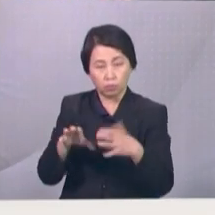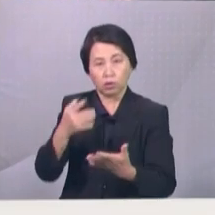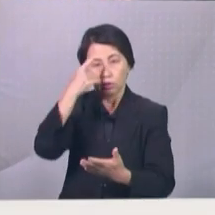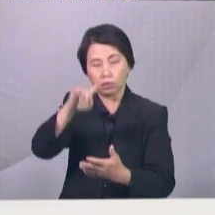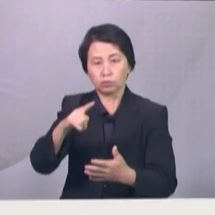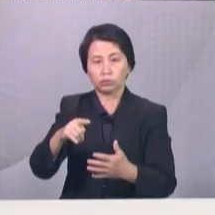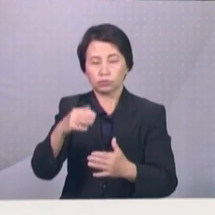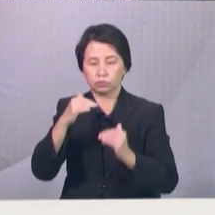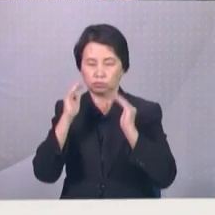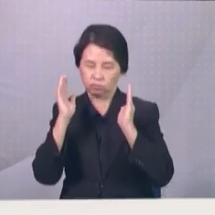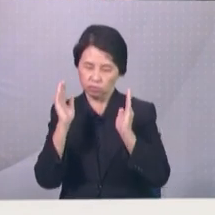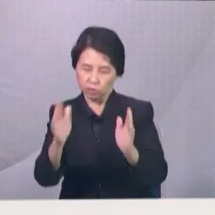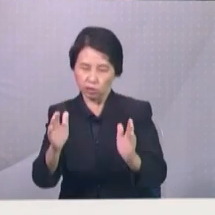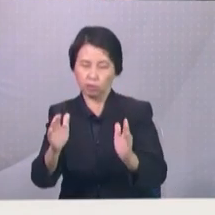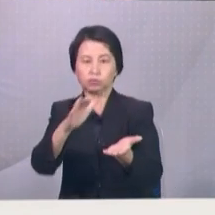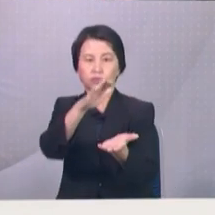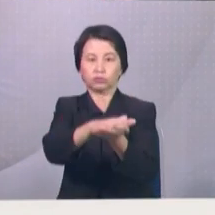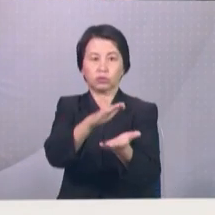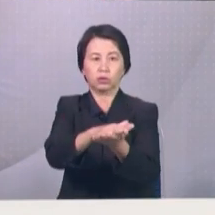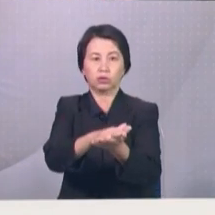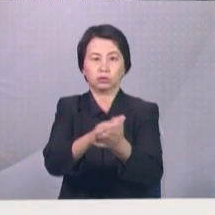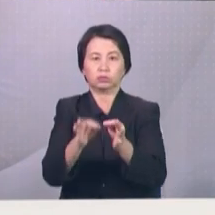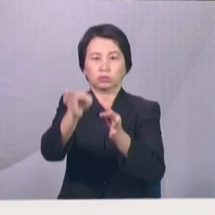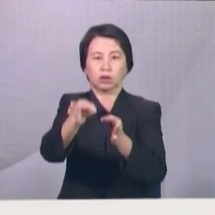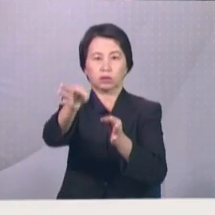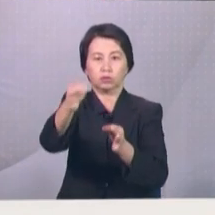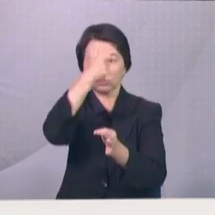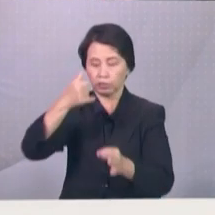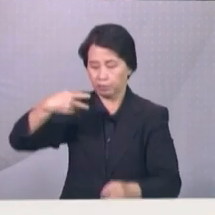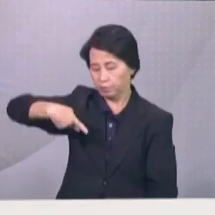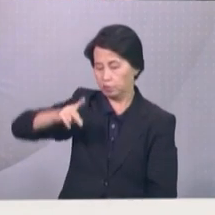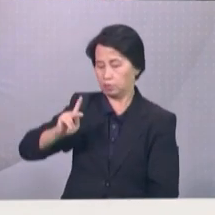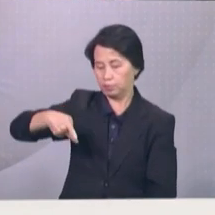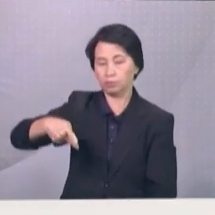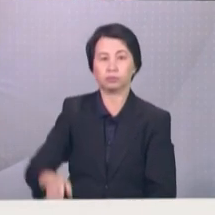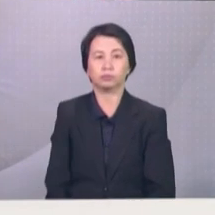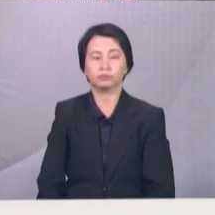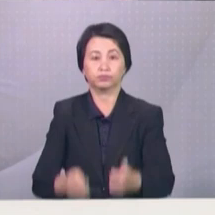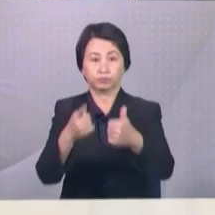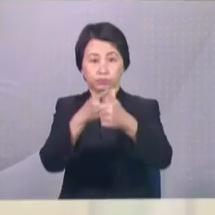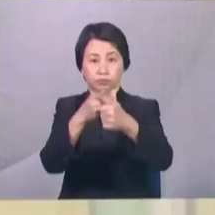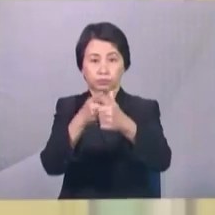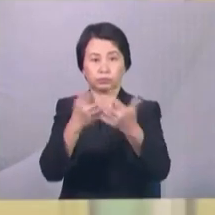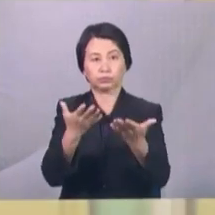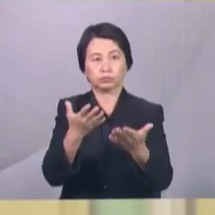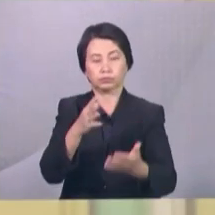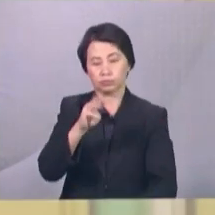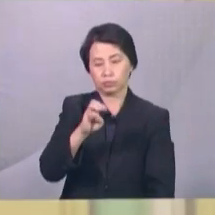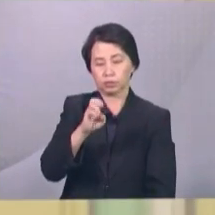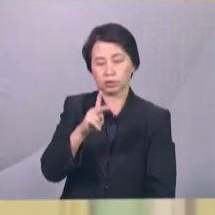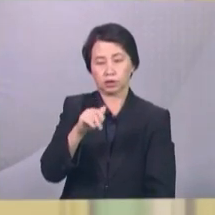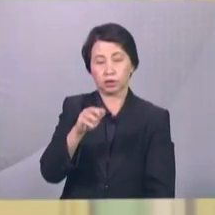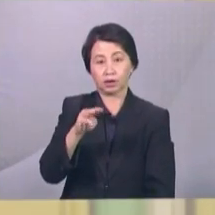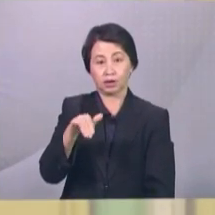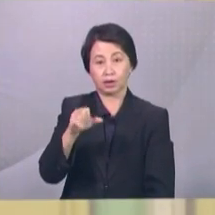untuk menggantikan tempoh persekolahan yang tertangguh disebabkan PKP ini? Okey. Pertama sekali, mekanisme. Sewaktu PKP